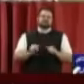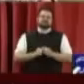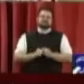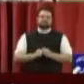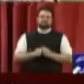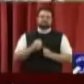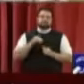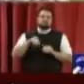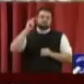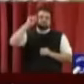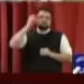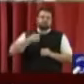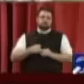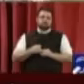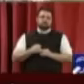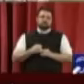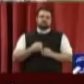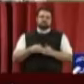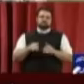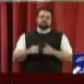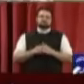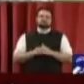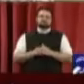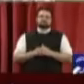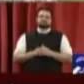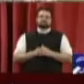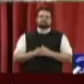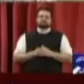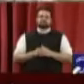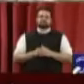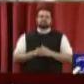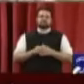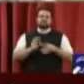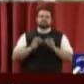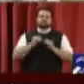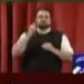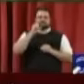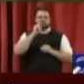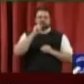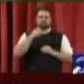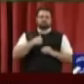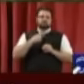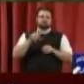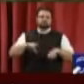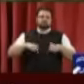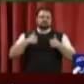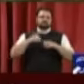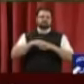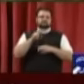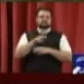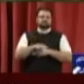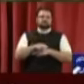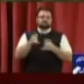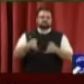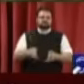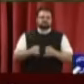Așa mă gândeam. Că de ea, dar înseamnă că nu am gândit... încep să fii în prezent, încep secreti hormonul